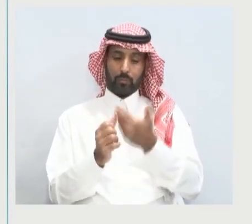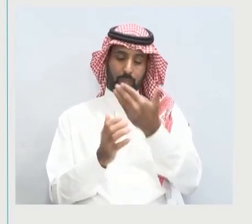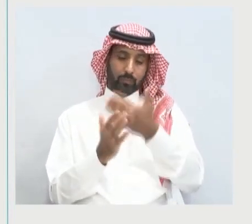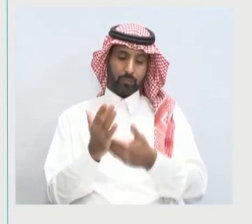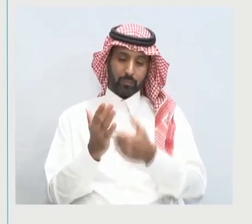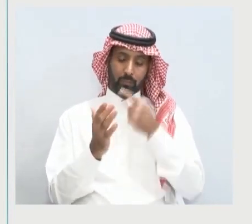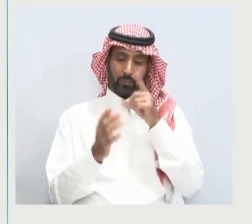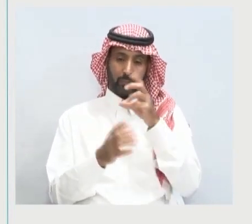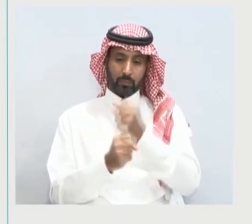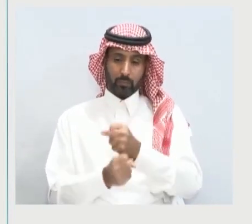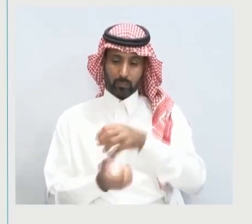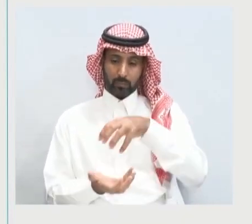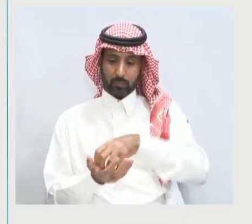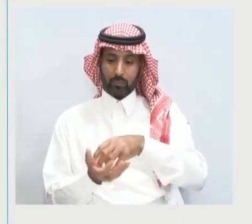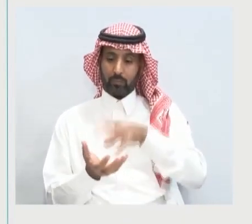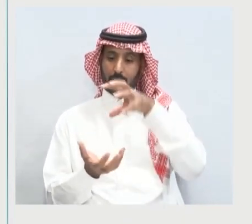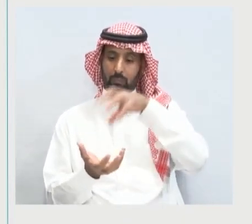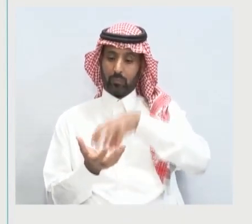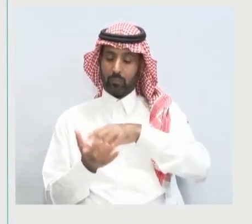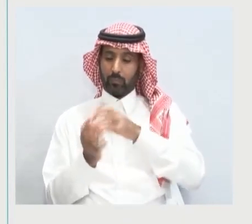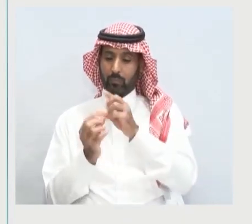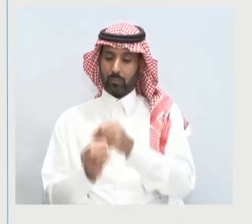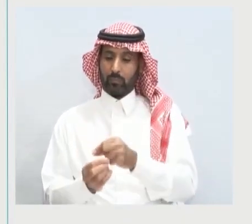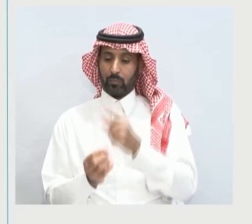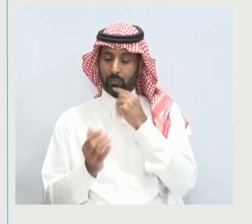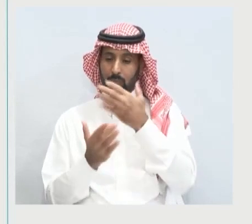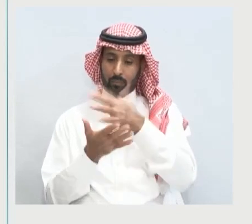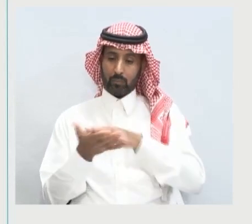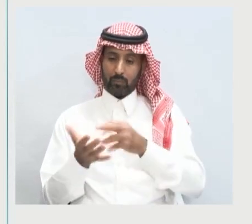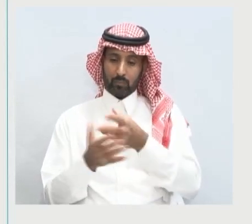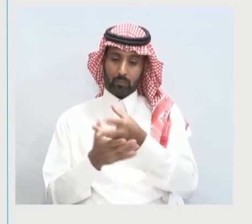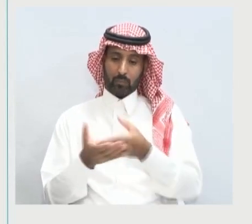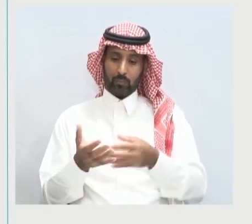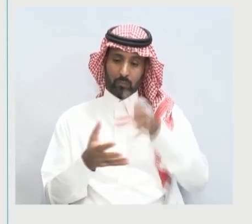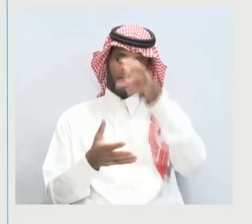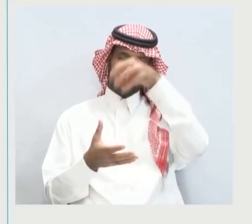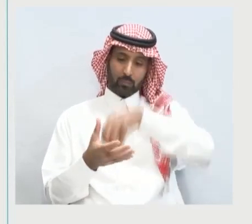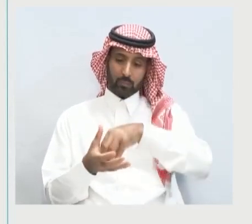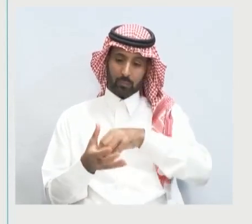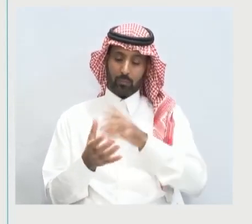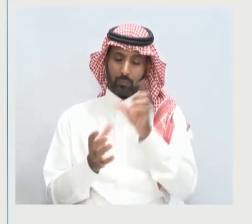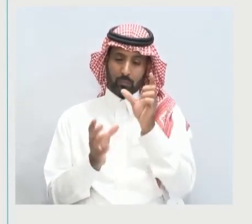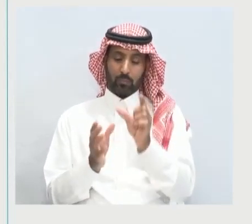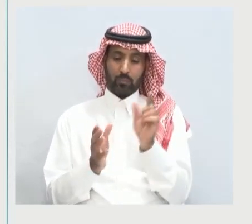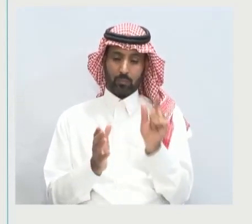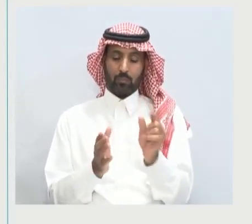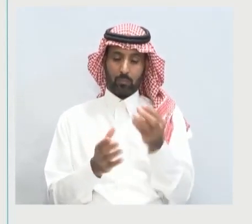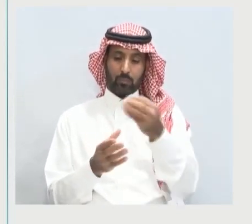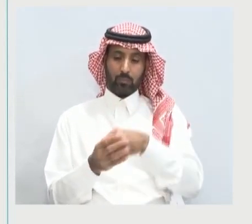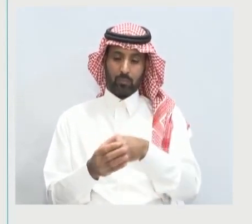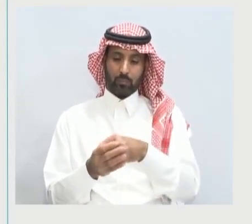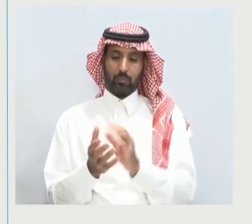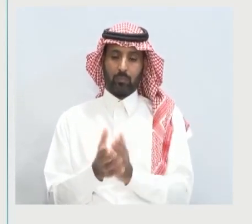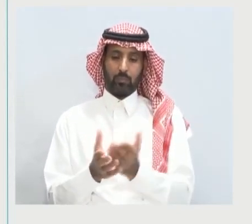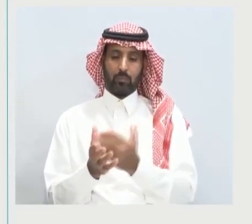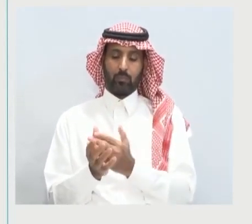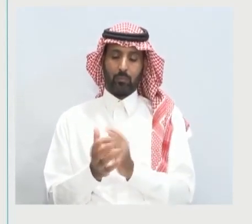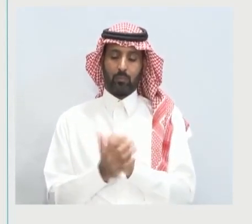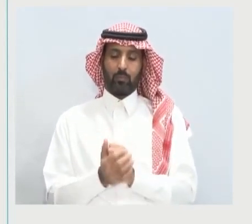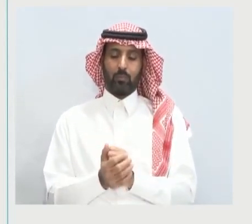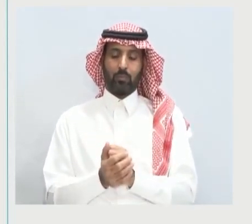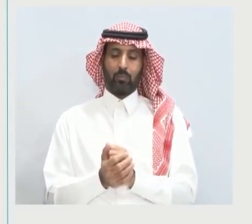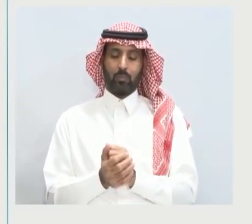نضغط على حفظ وسيتم حفظ المصنف مباشره في المستند في مجلد المستندات لديك باسم